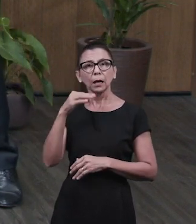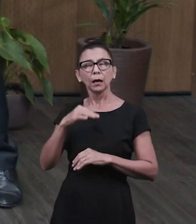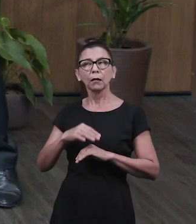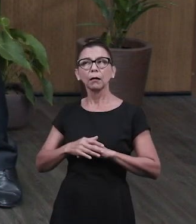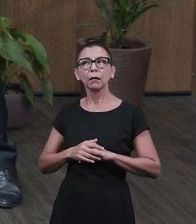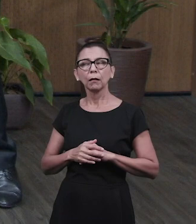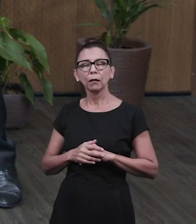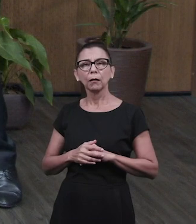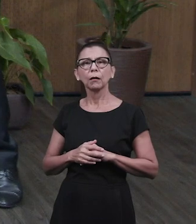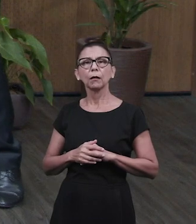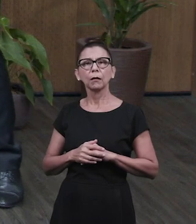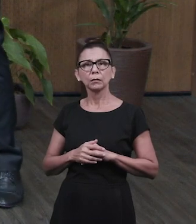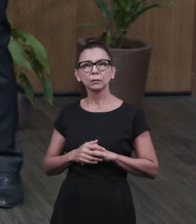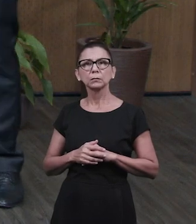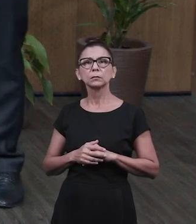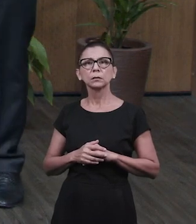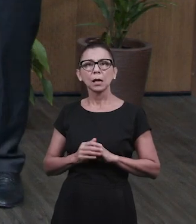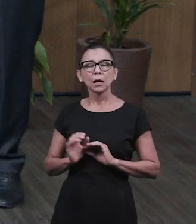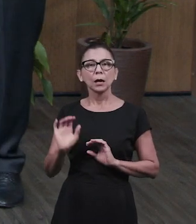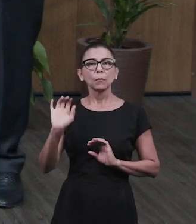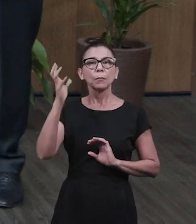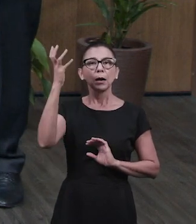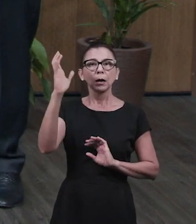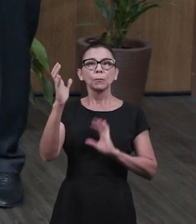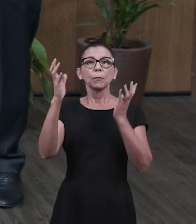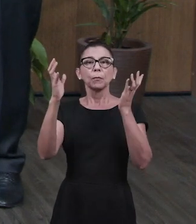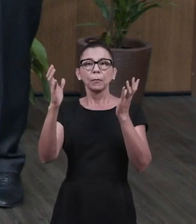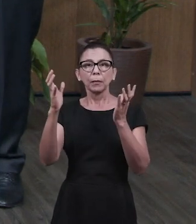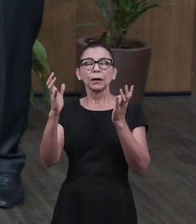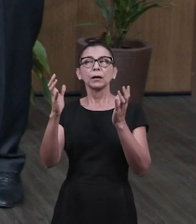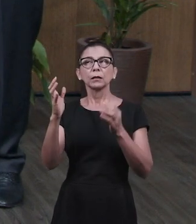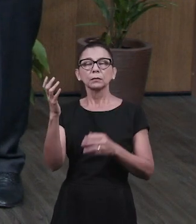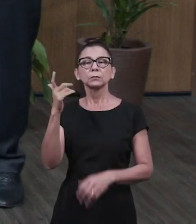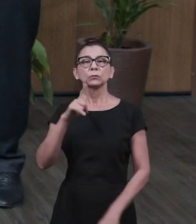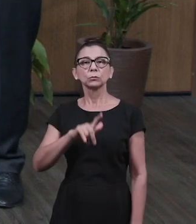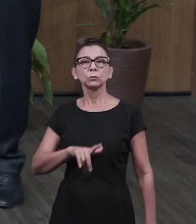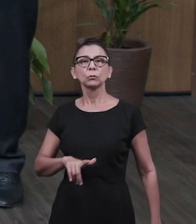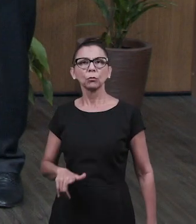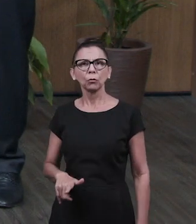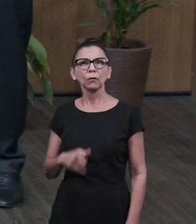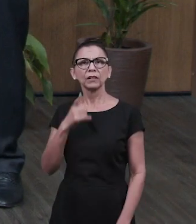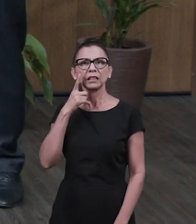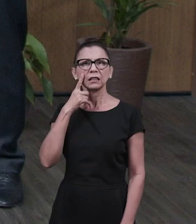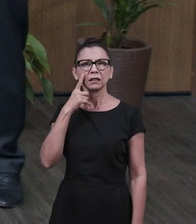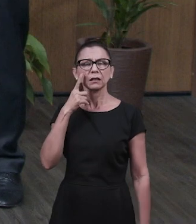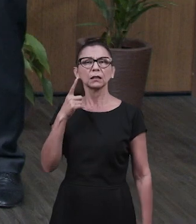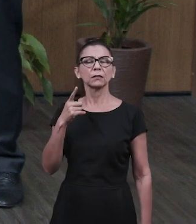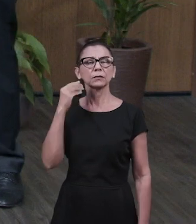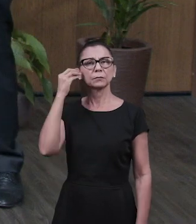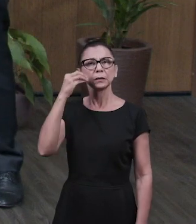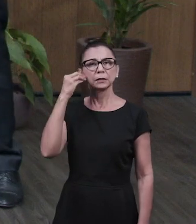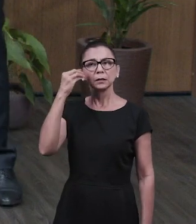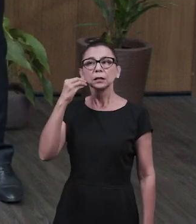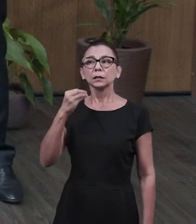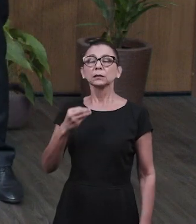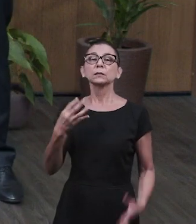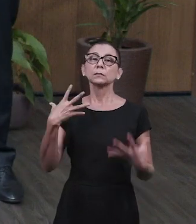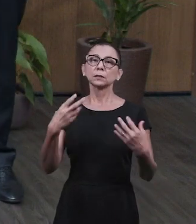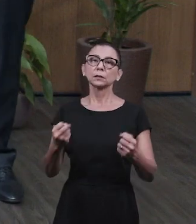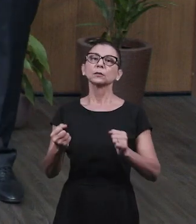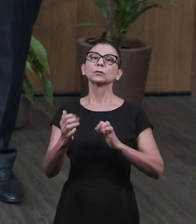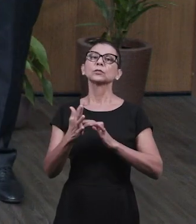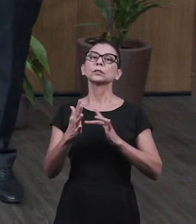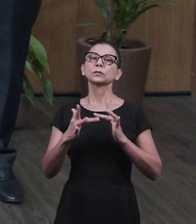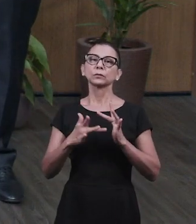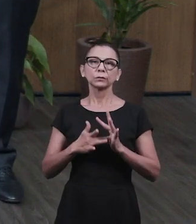ensuite, d'autres faits sont venus et lui, il accepte le Seigneur Jésus. Il a eu une expérience. Et